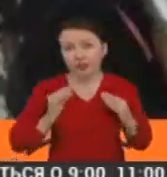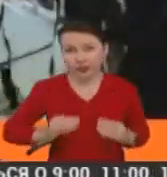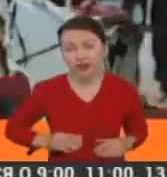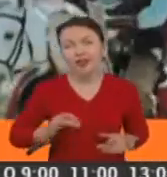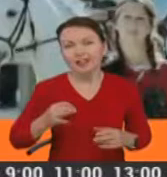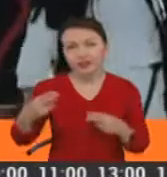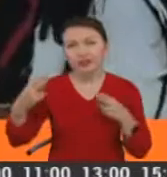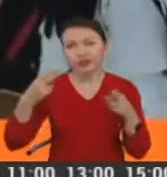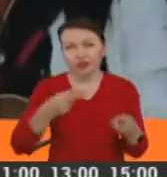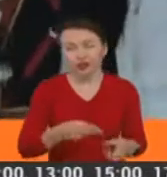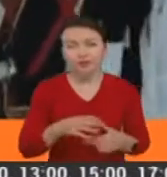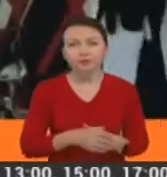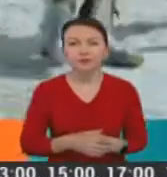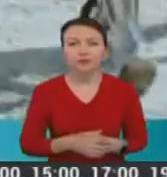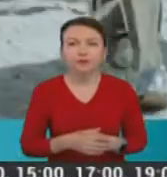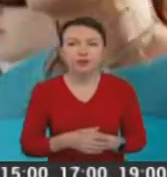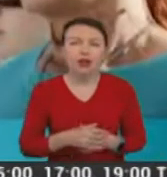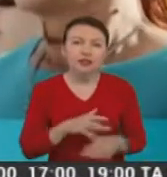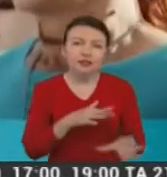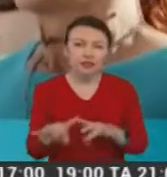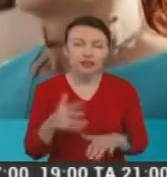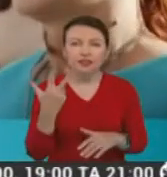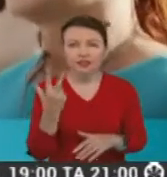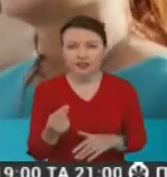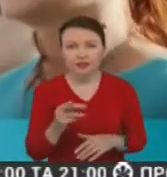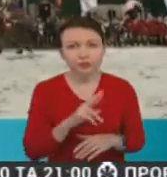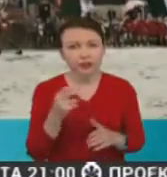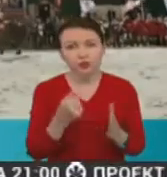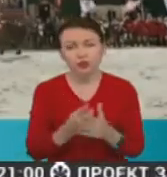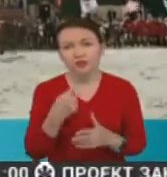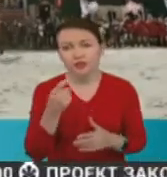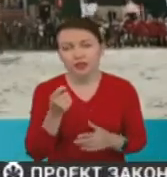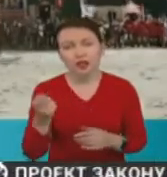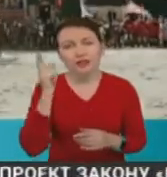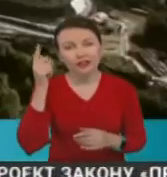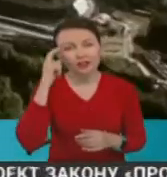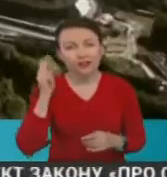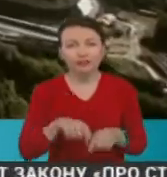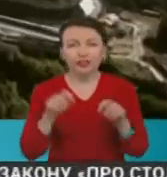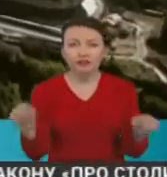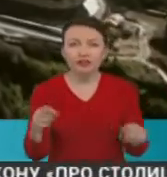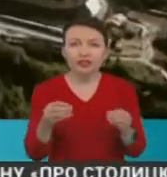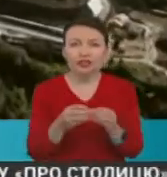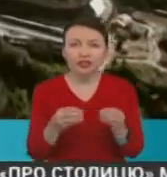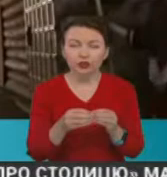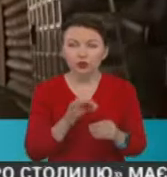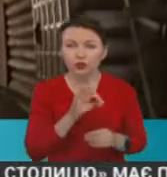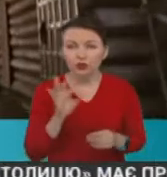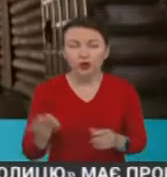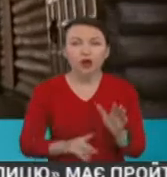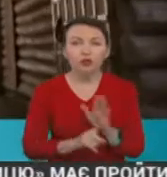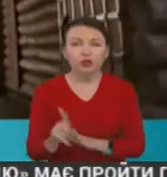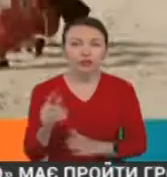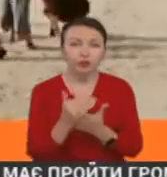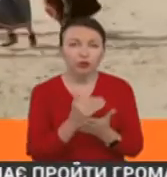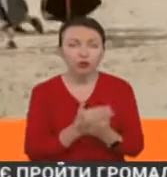приїжджайте. Захід у нас триватиме 3 дні, з п'ятниці по неділю. А Древній Київ відкривається о 10-й ранку. Початок